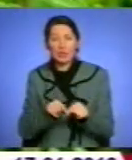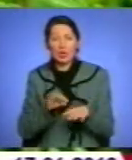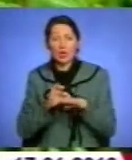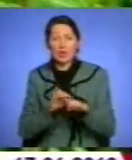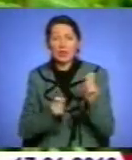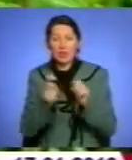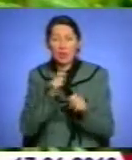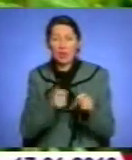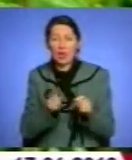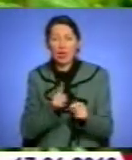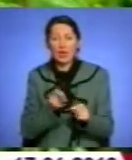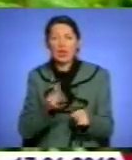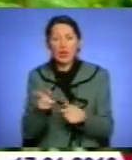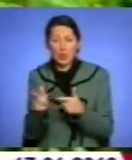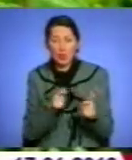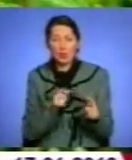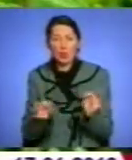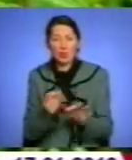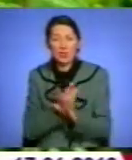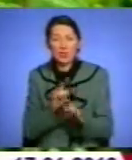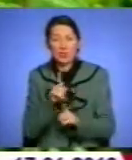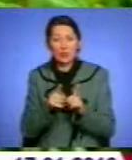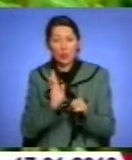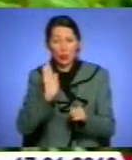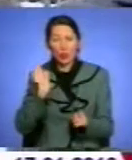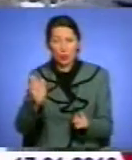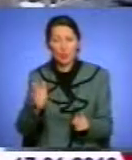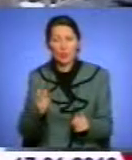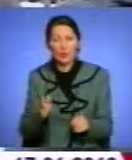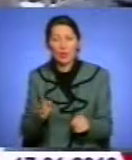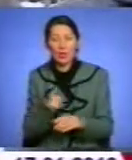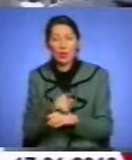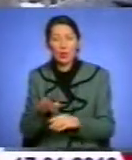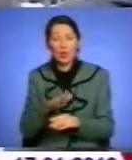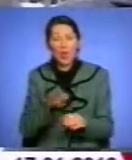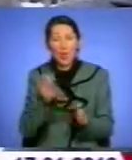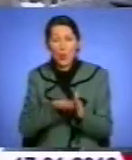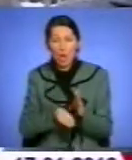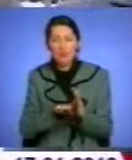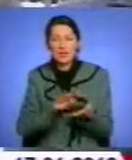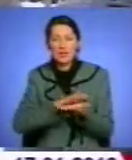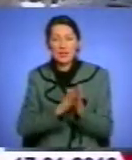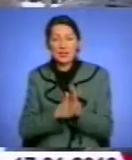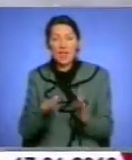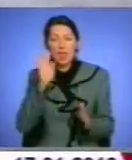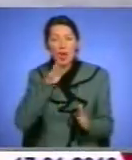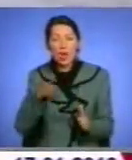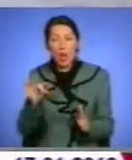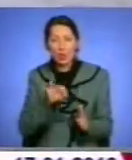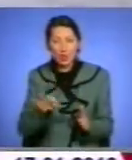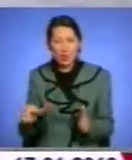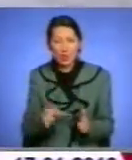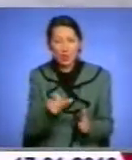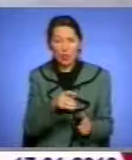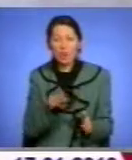змін, які ще попереду. На Тернопільщині, каже Орест Цінгалевич, погіршується стан відкритих водойм. Найбільше забруднені ті, що